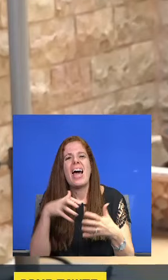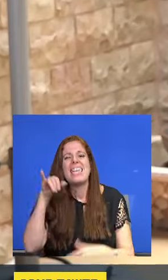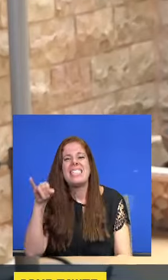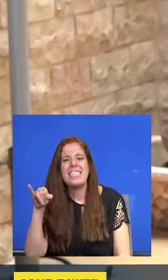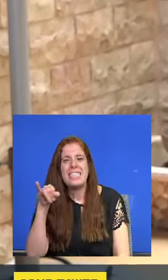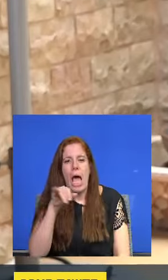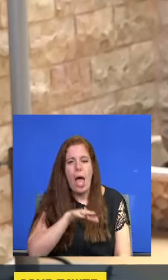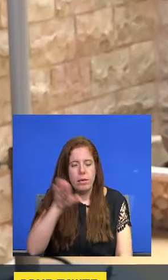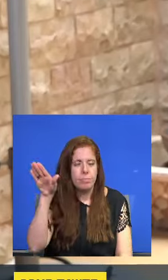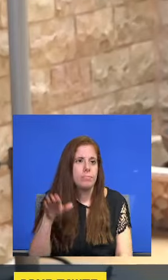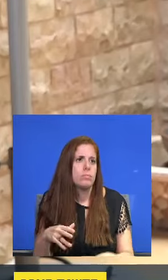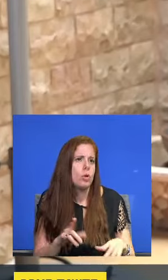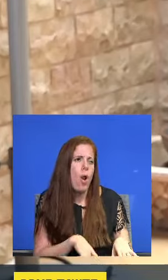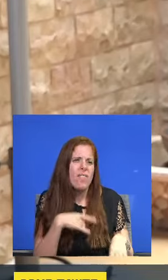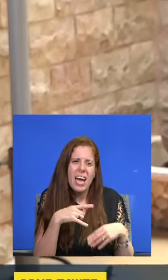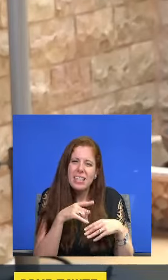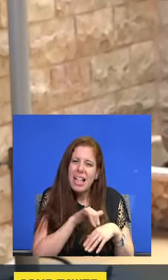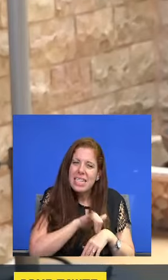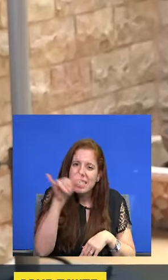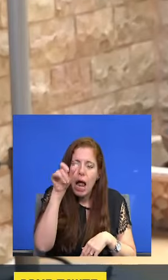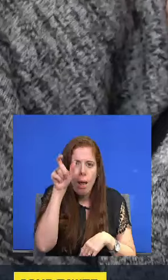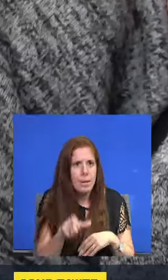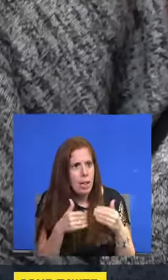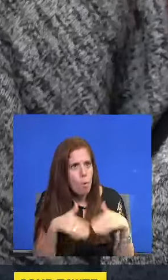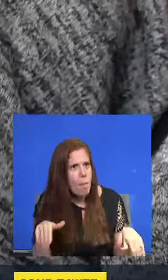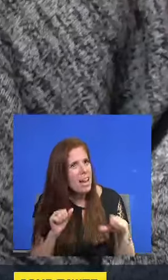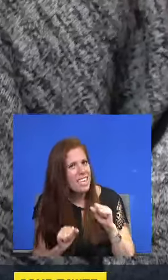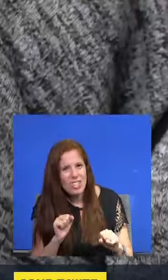חוויית הטיסה לבן אדם מוגבל היא